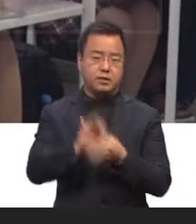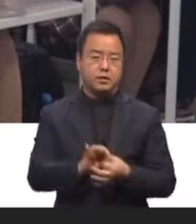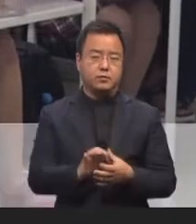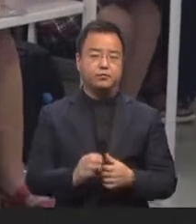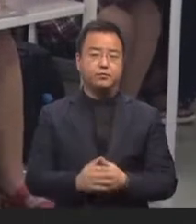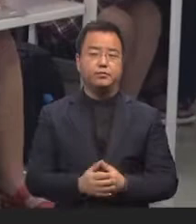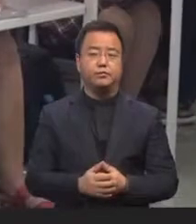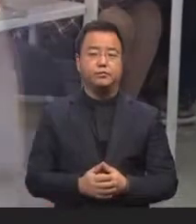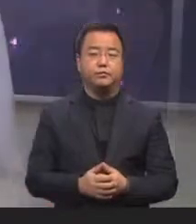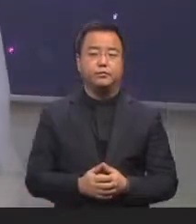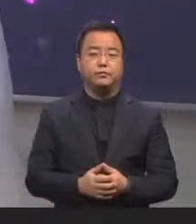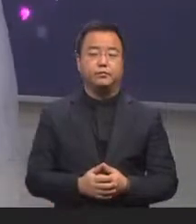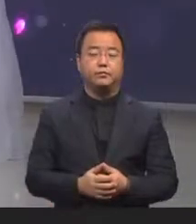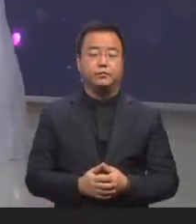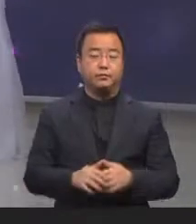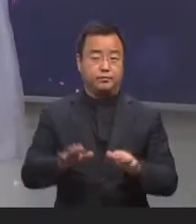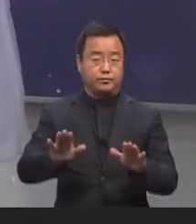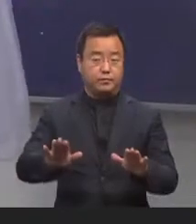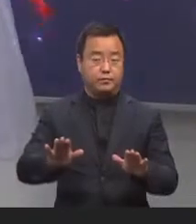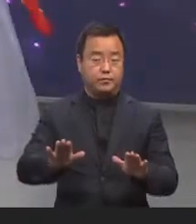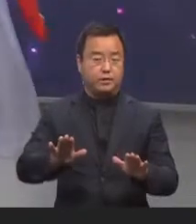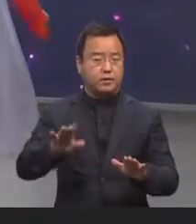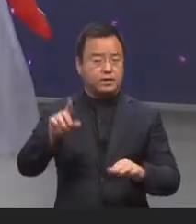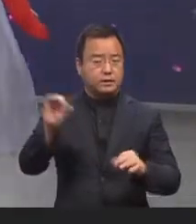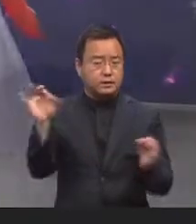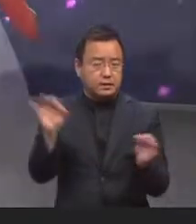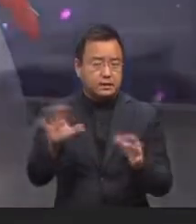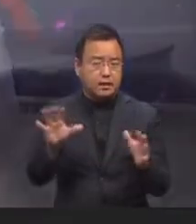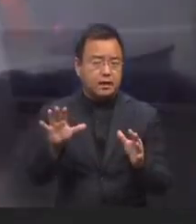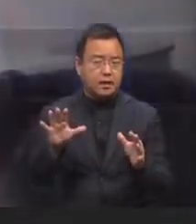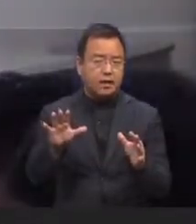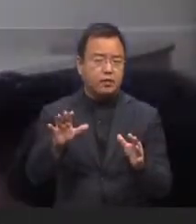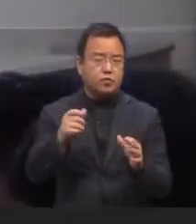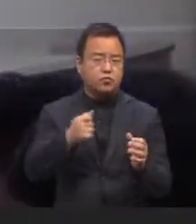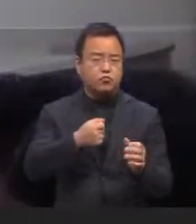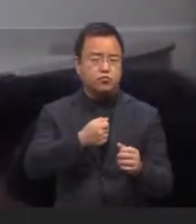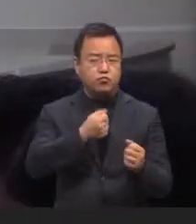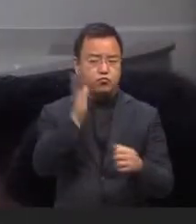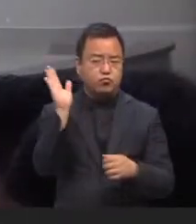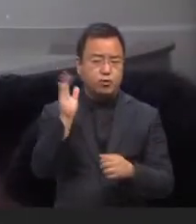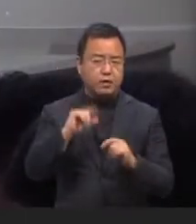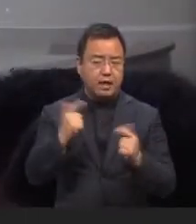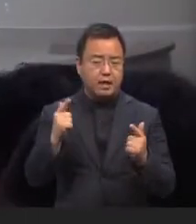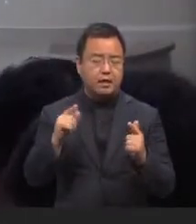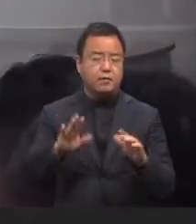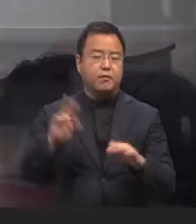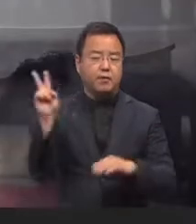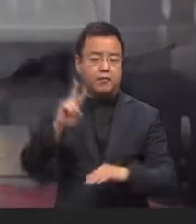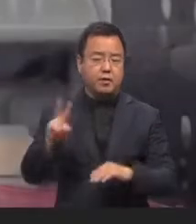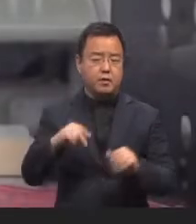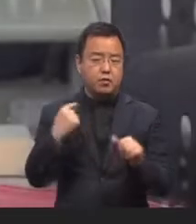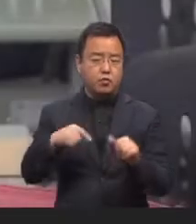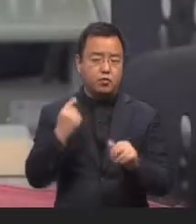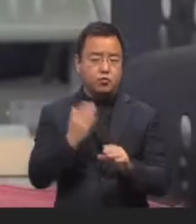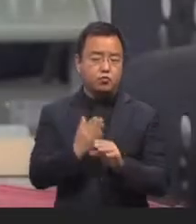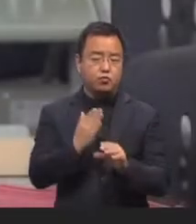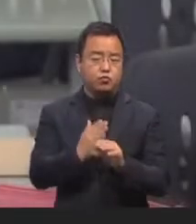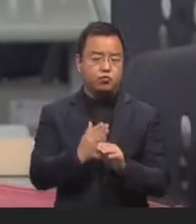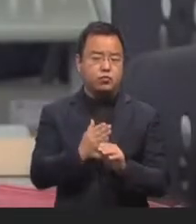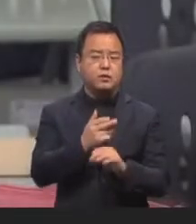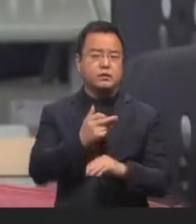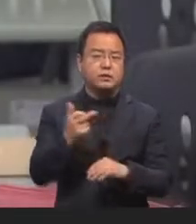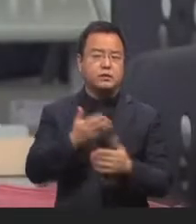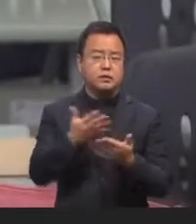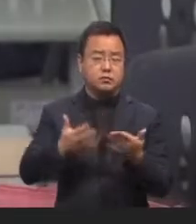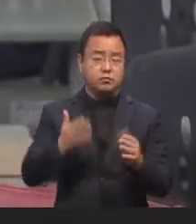예정이고요. 이제는 한철 유행이 아닌 베트남 교육의 대세로 떠오른 한국어 열풍. 교육부는